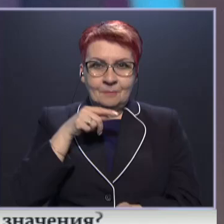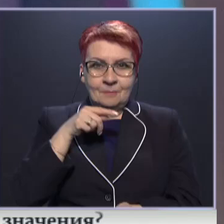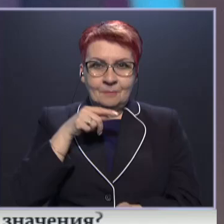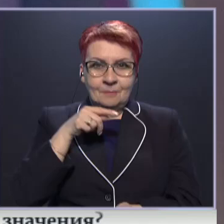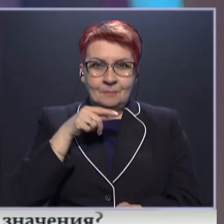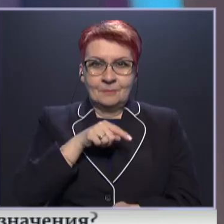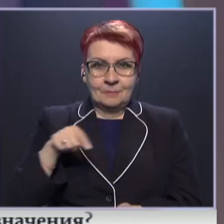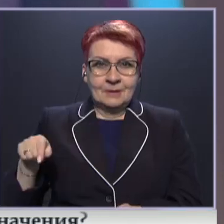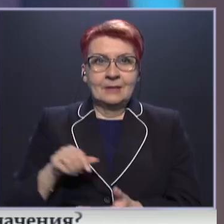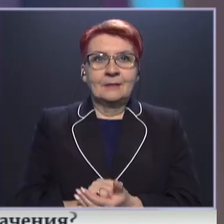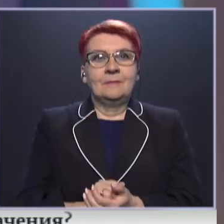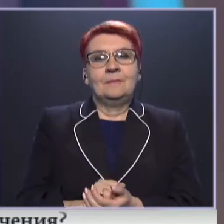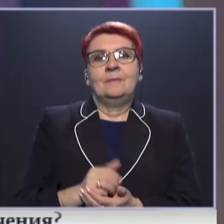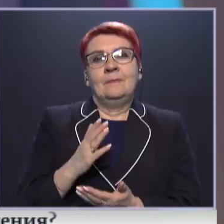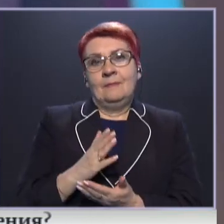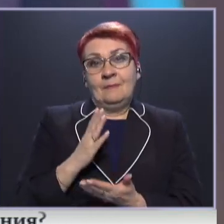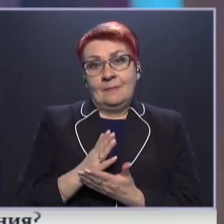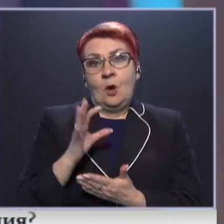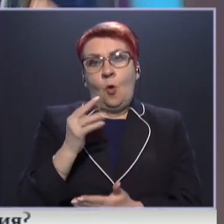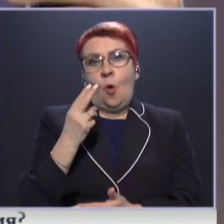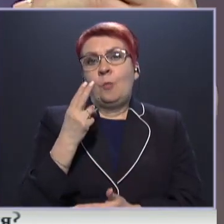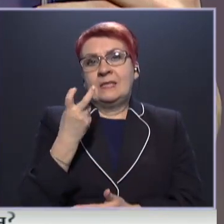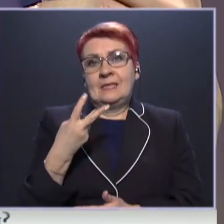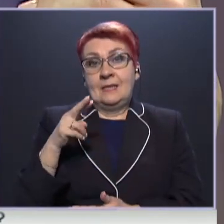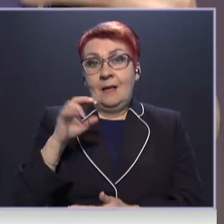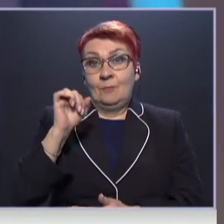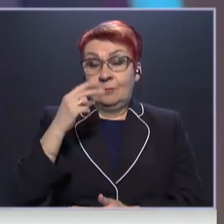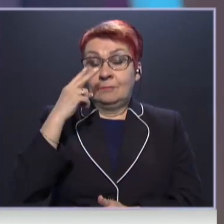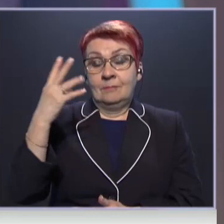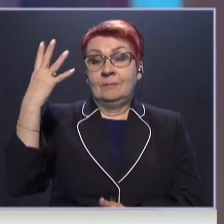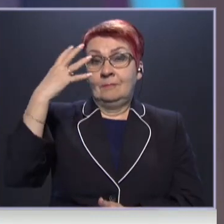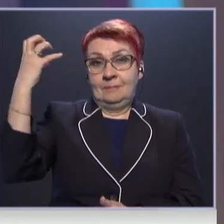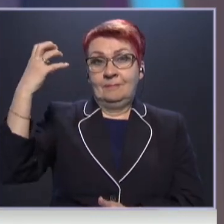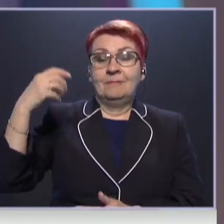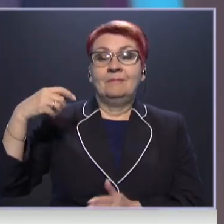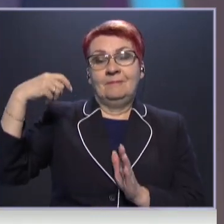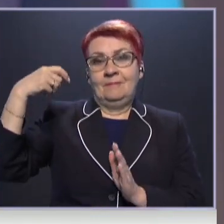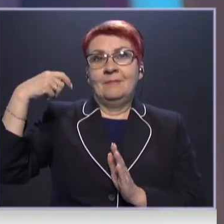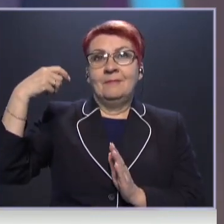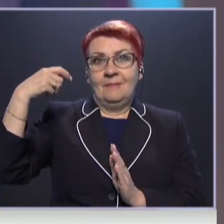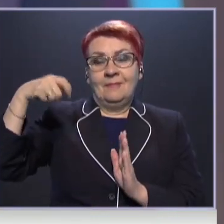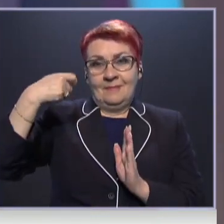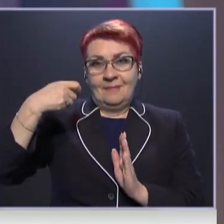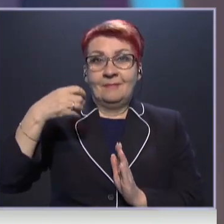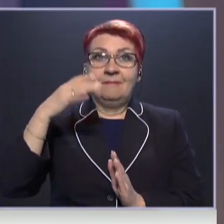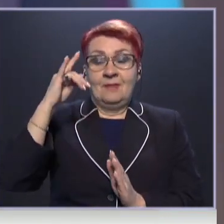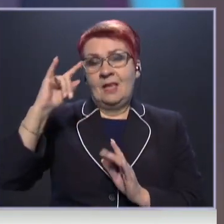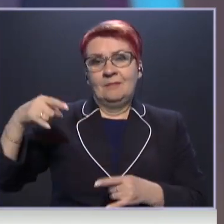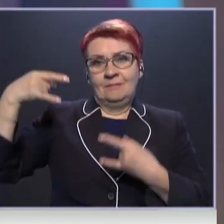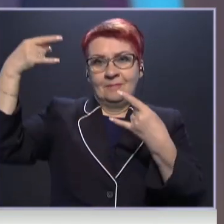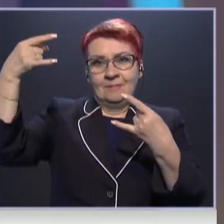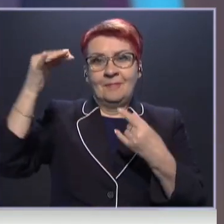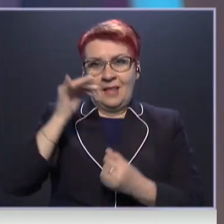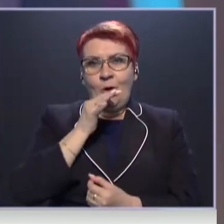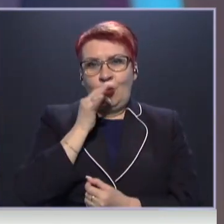еще напомню опцию. У нас есть видео-вопрос. Снимайте себя на телефон, присылайте нам. Мы выводим все это на большой экран и